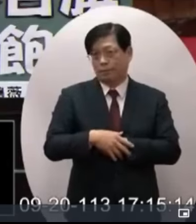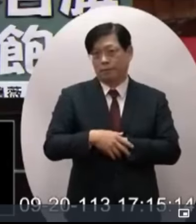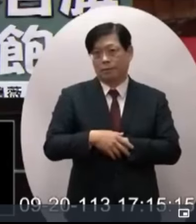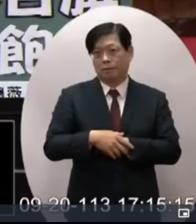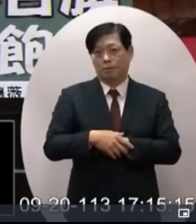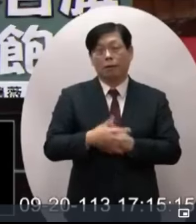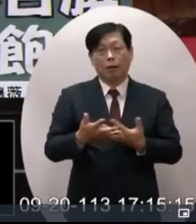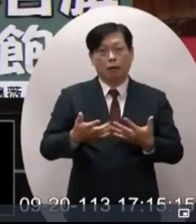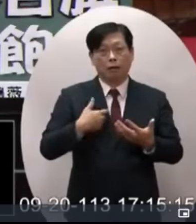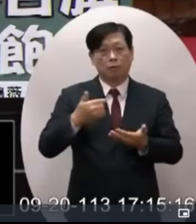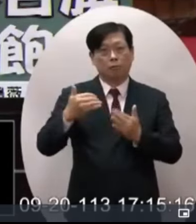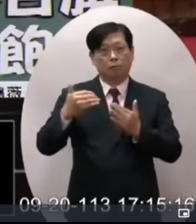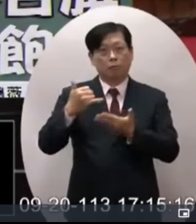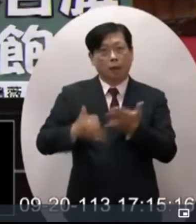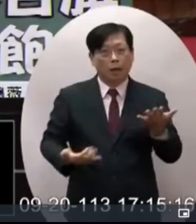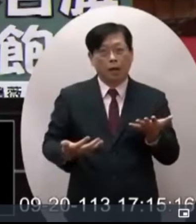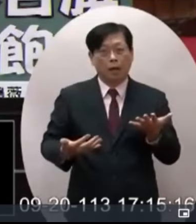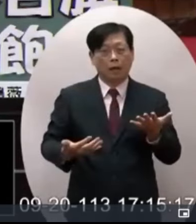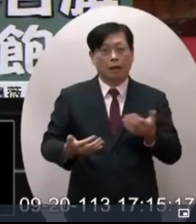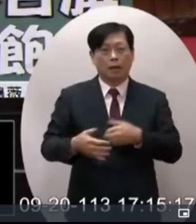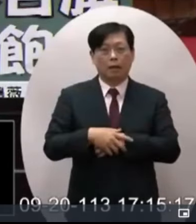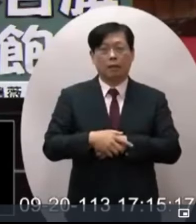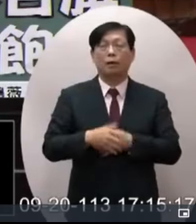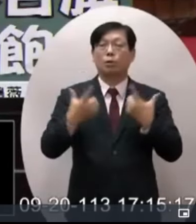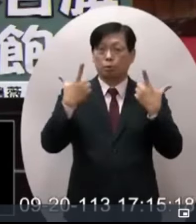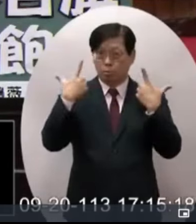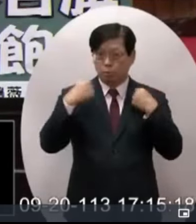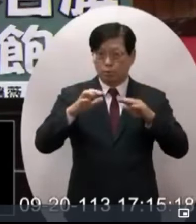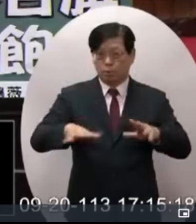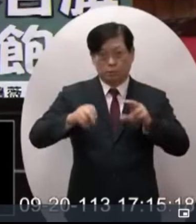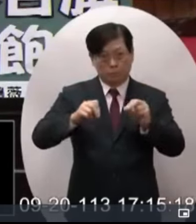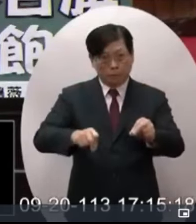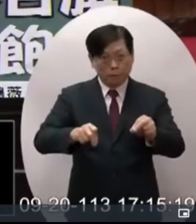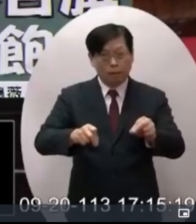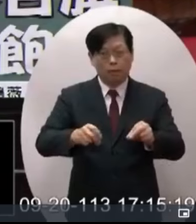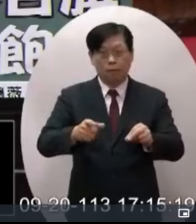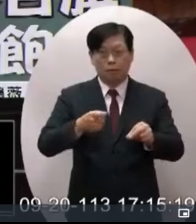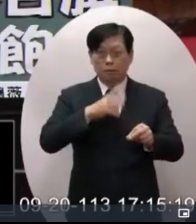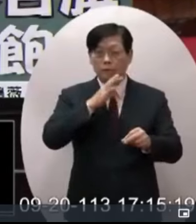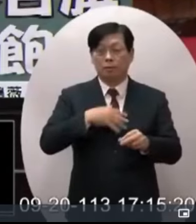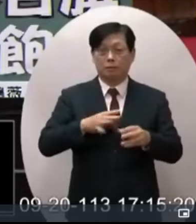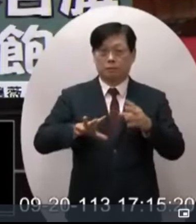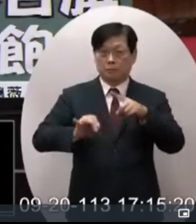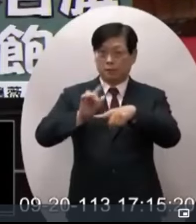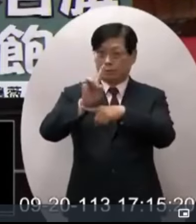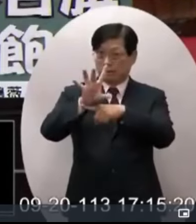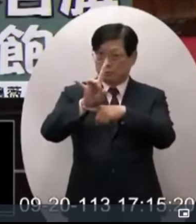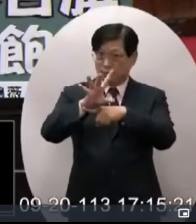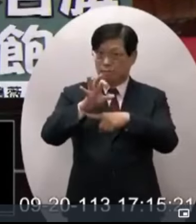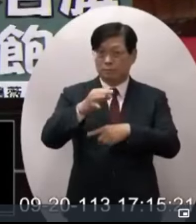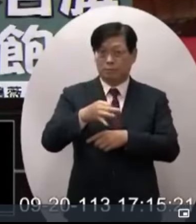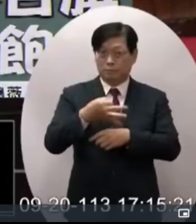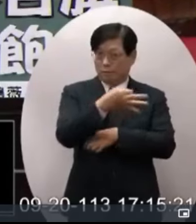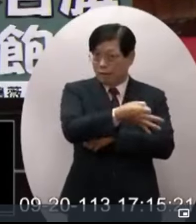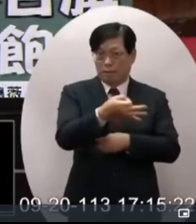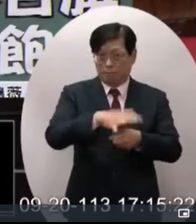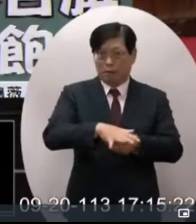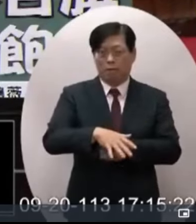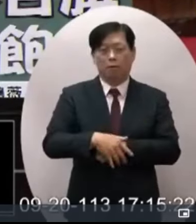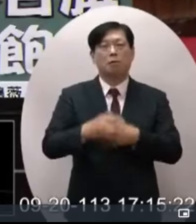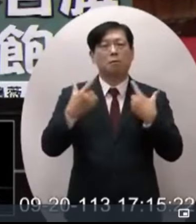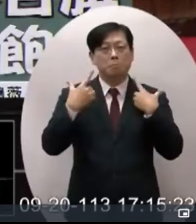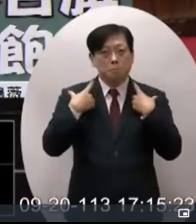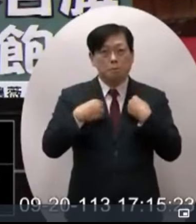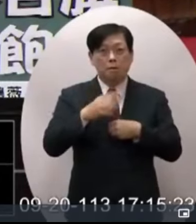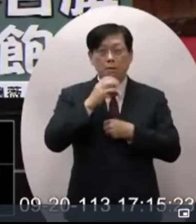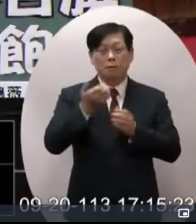须去退。退，按照现在契约，他要补房价的15%，所以原